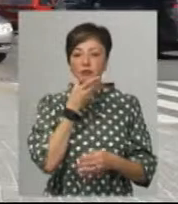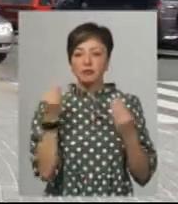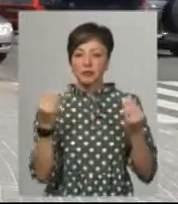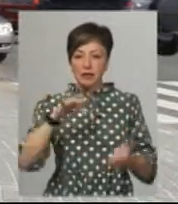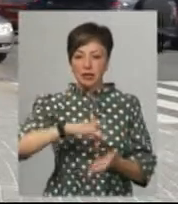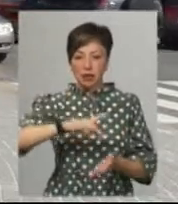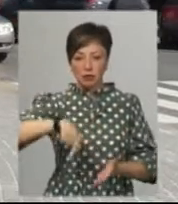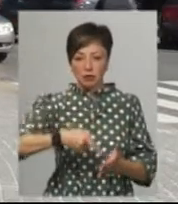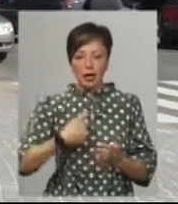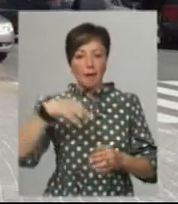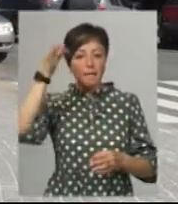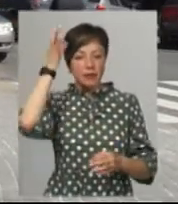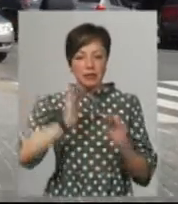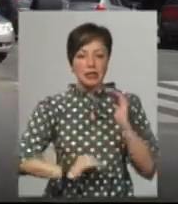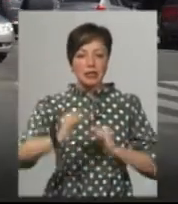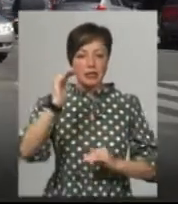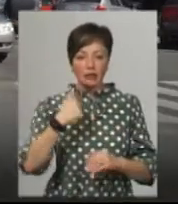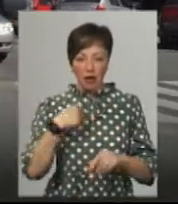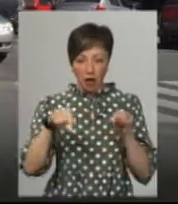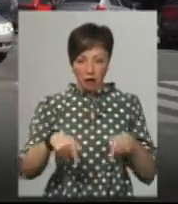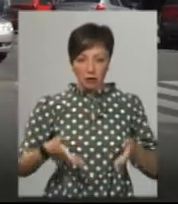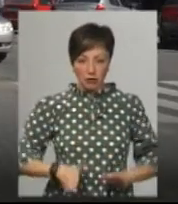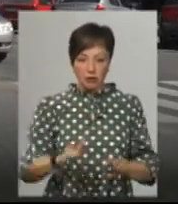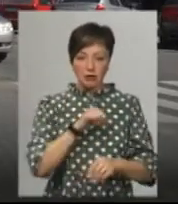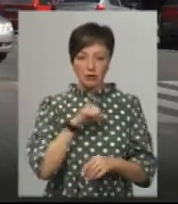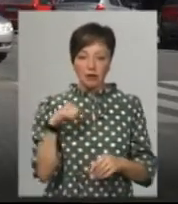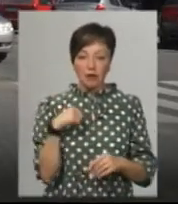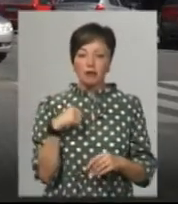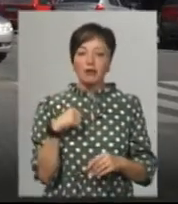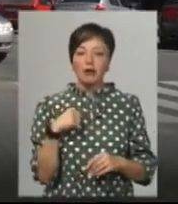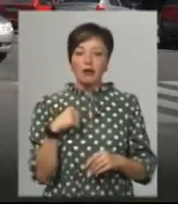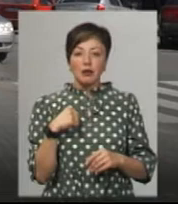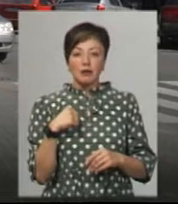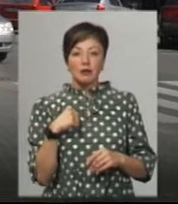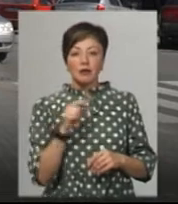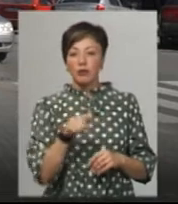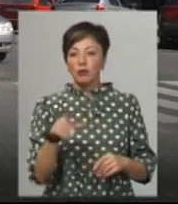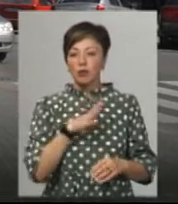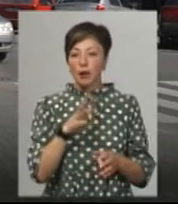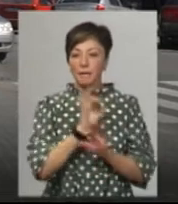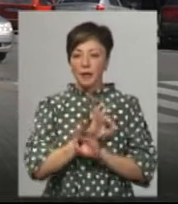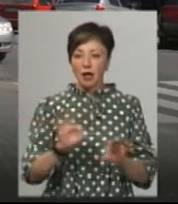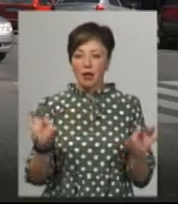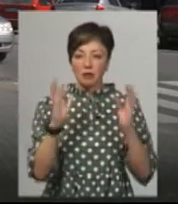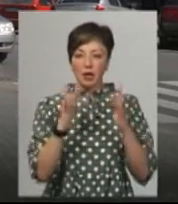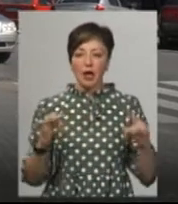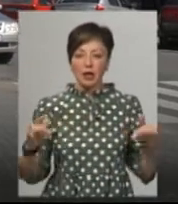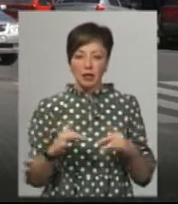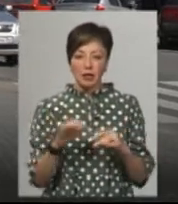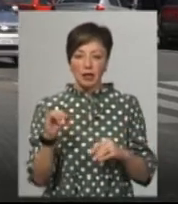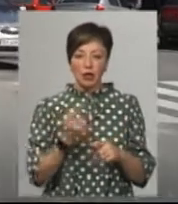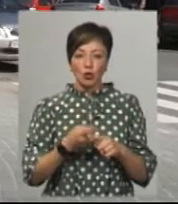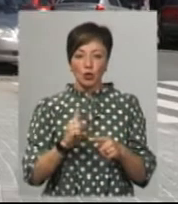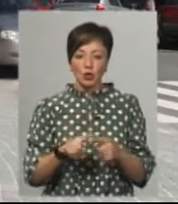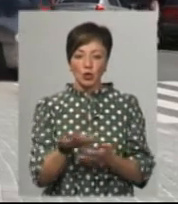міста. Я їх пам'ятаю з дитинства, я городочанка сама. Вони були прекрасними ялинками, і